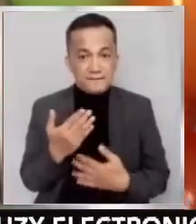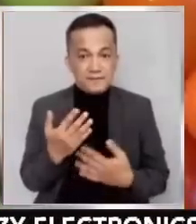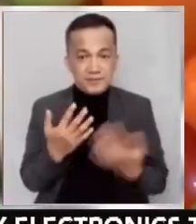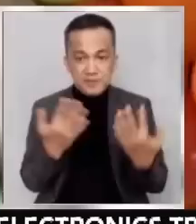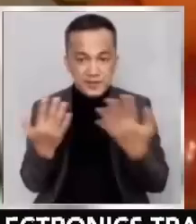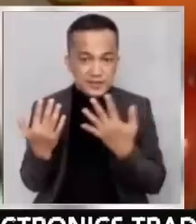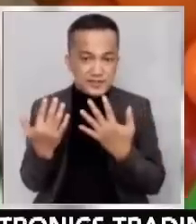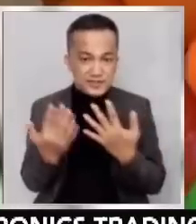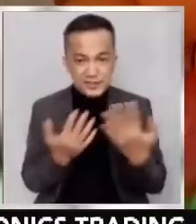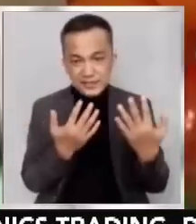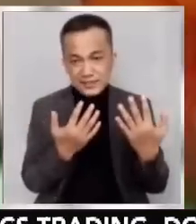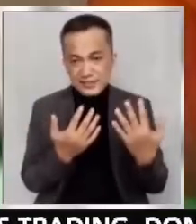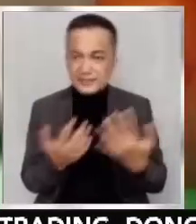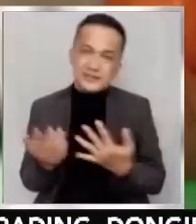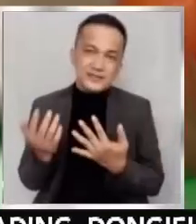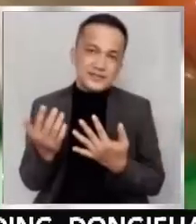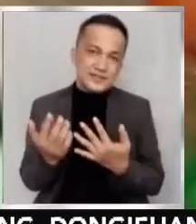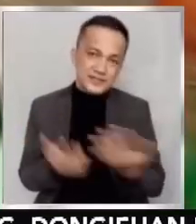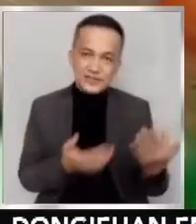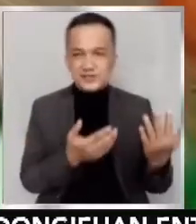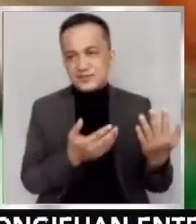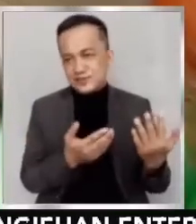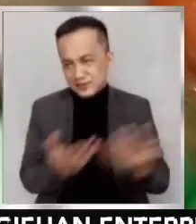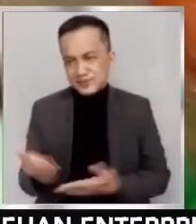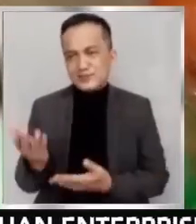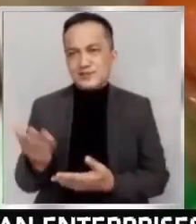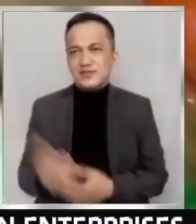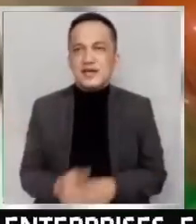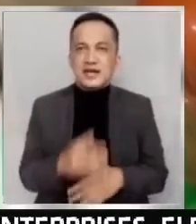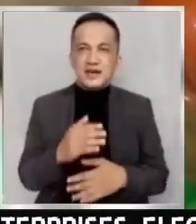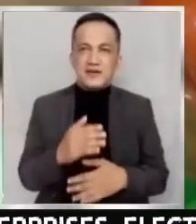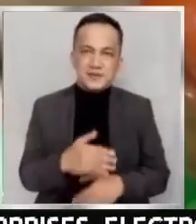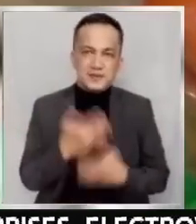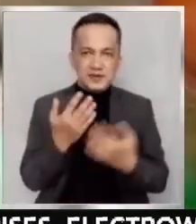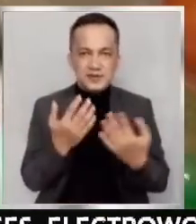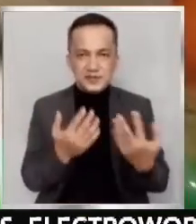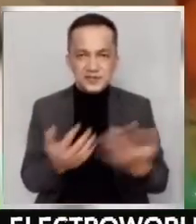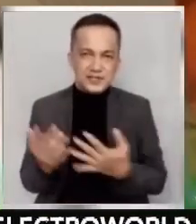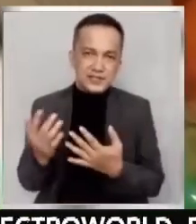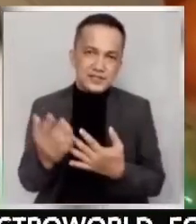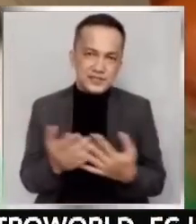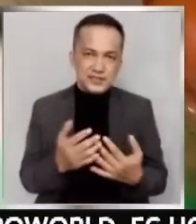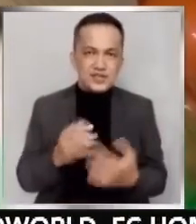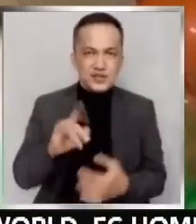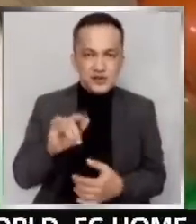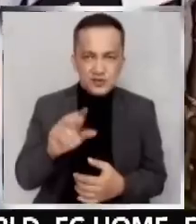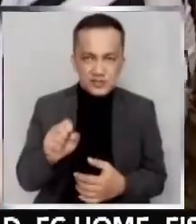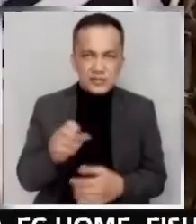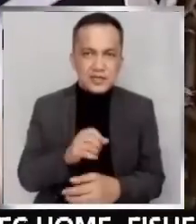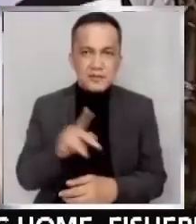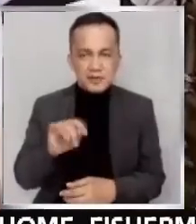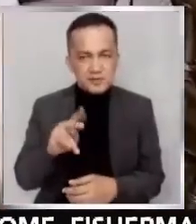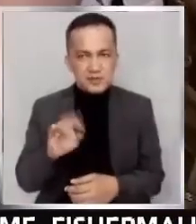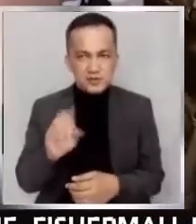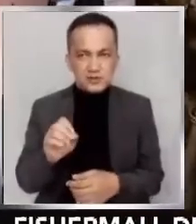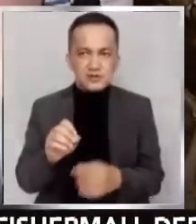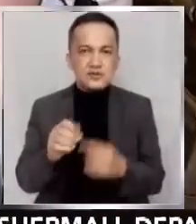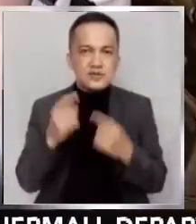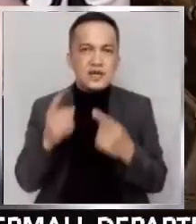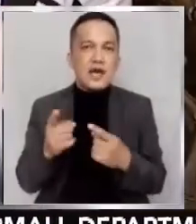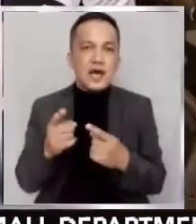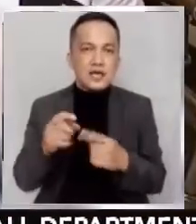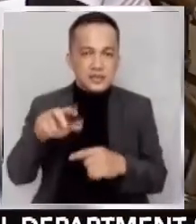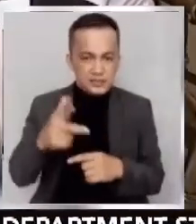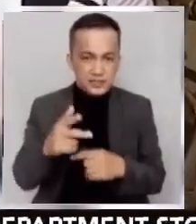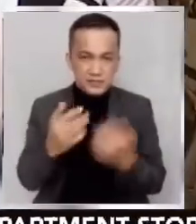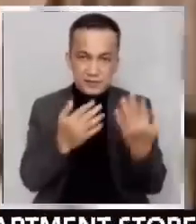Extra special ang safari-themed birthday celebration ng anak ni Max Collins at Pancho Magno na si Sky. Present sa party ang ilang friends